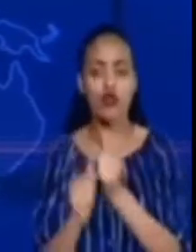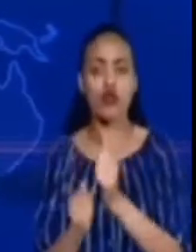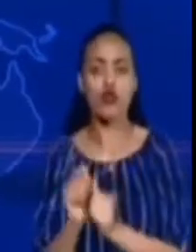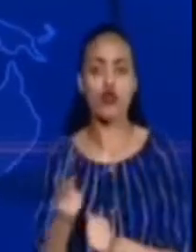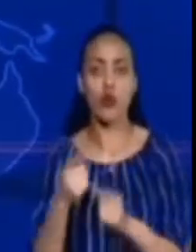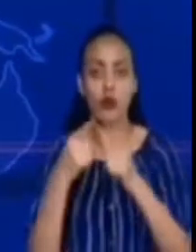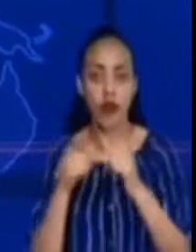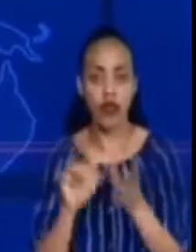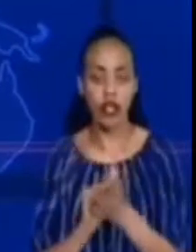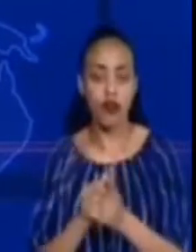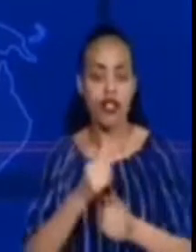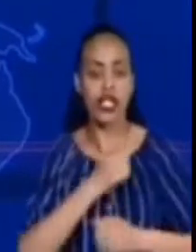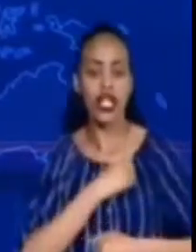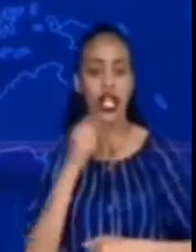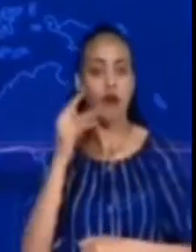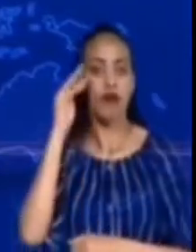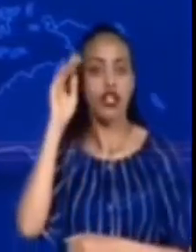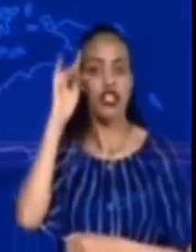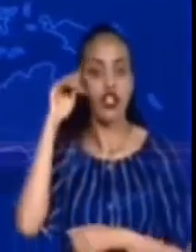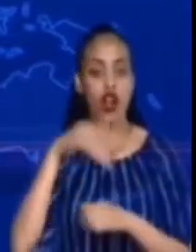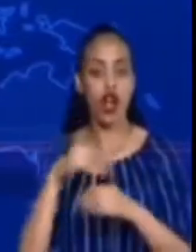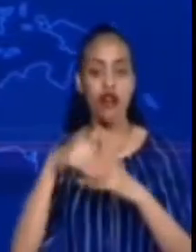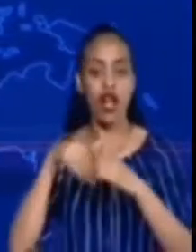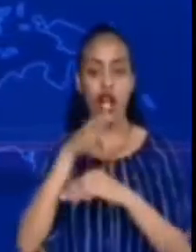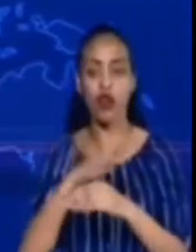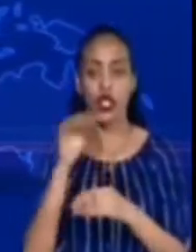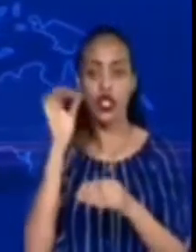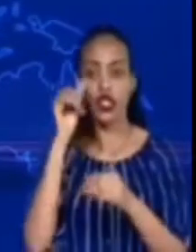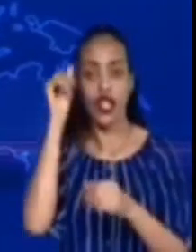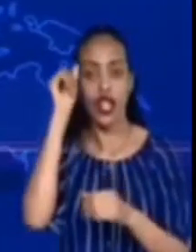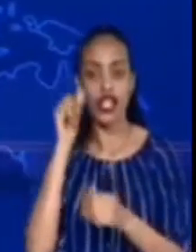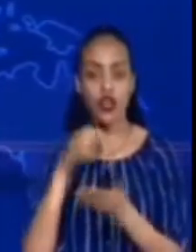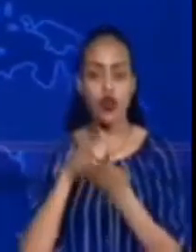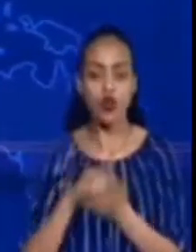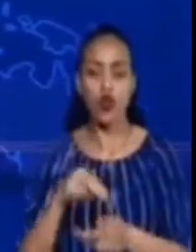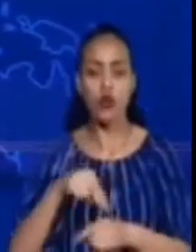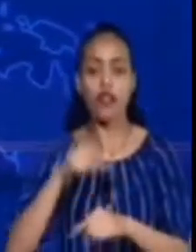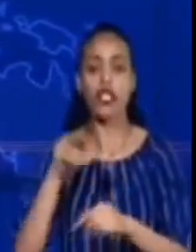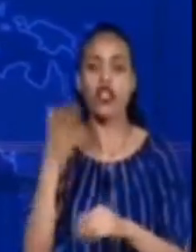በቃ ቫንዳም ይሁን ሽዋዚንገር ይሁን ሳናውቅ ማለት ነው